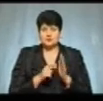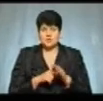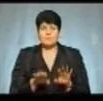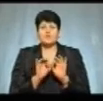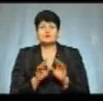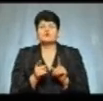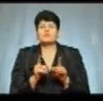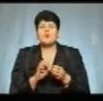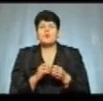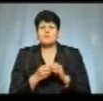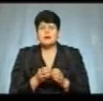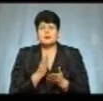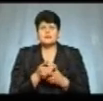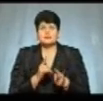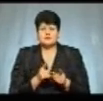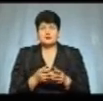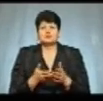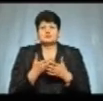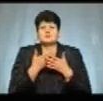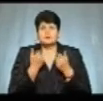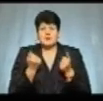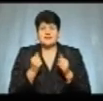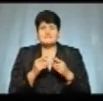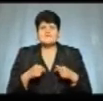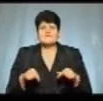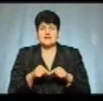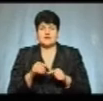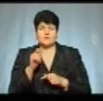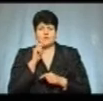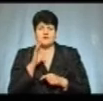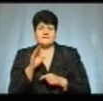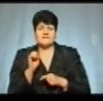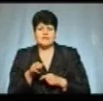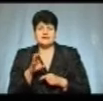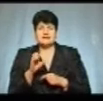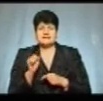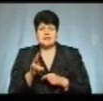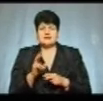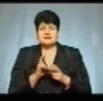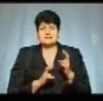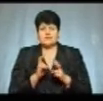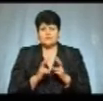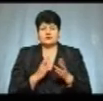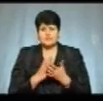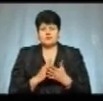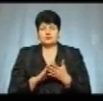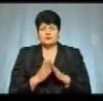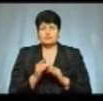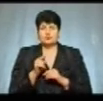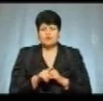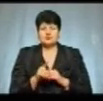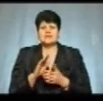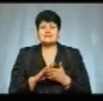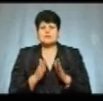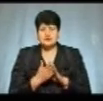проблема насправді, що, в принципі, відсутність філії «Укрветцензаводу» є дещо передумовою до того, що така ситуація вже не